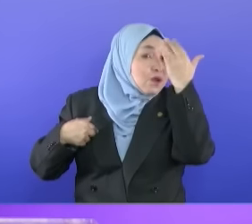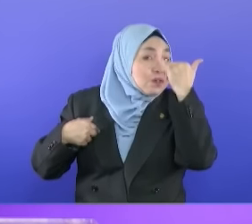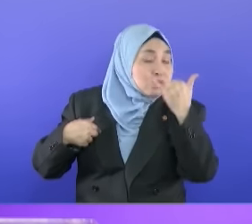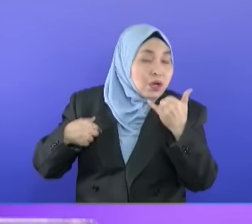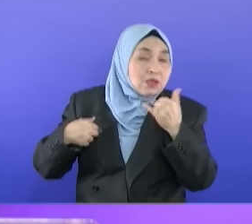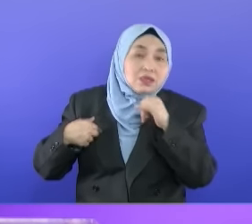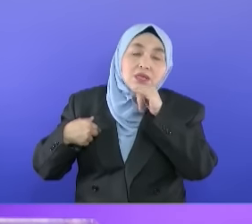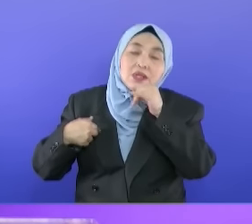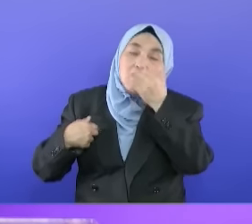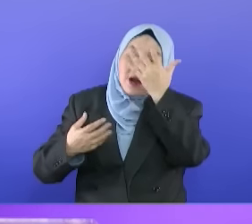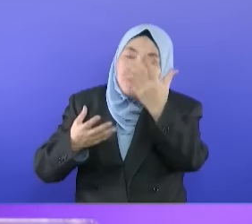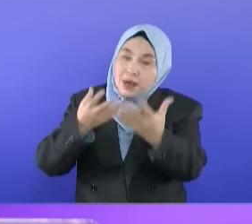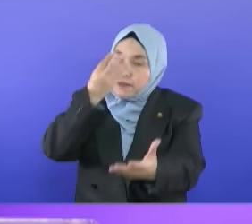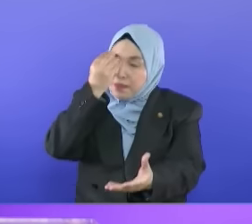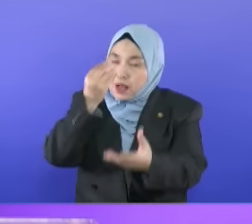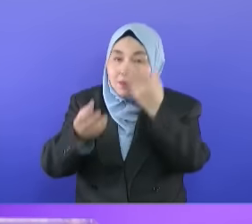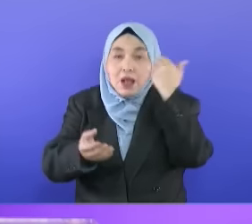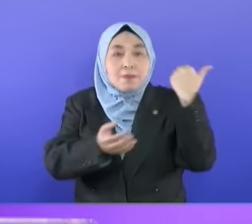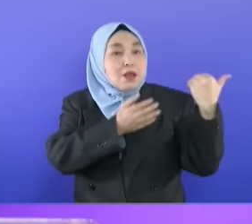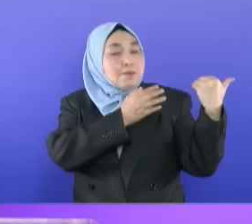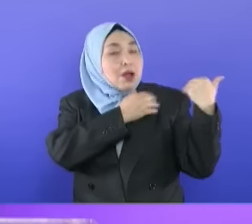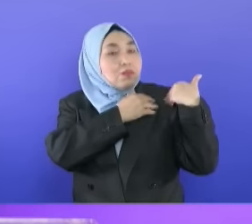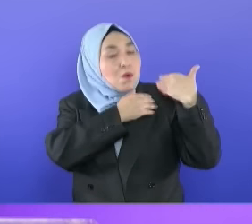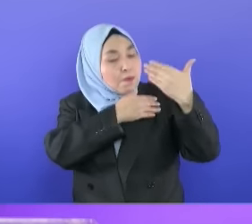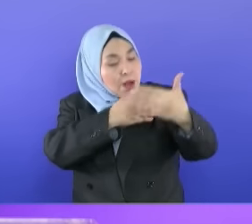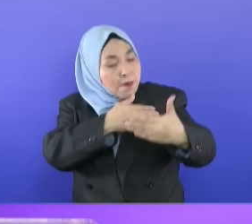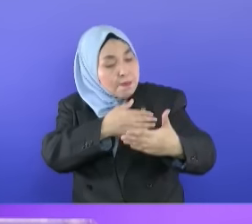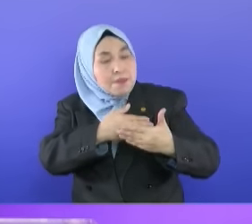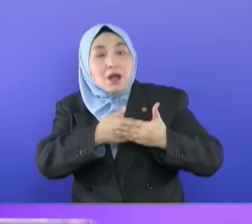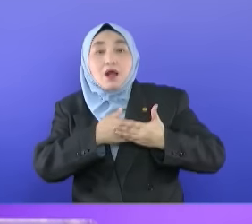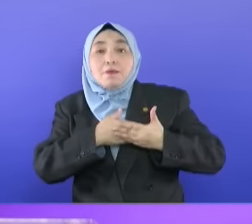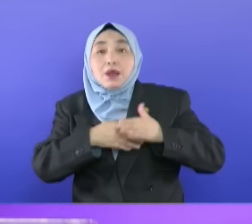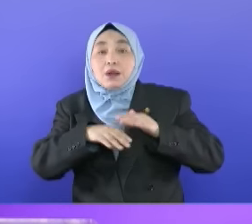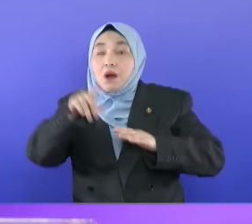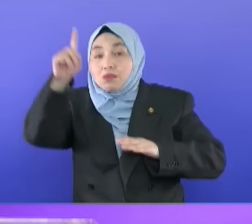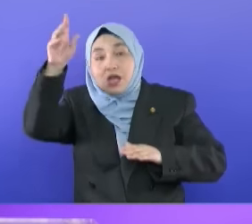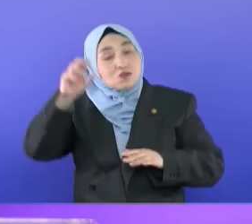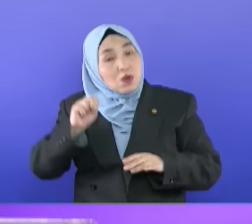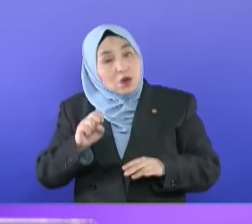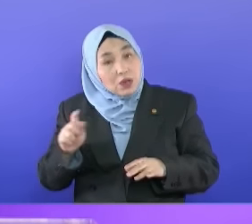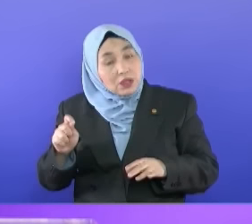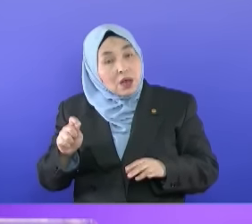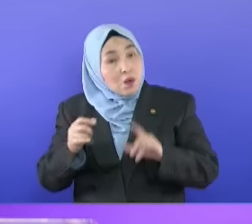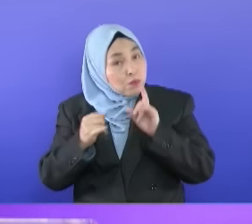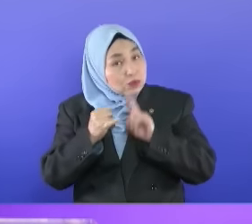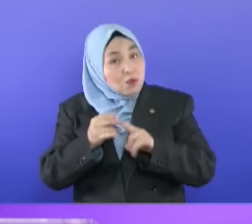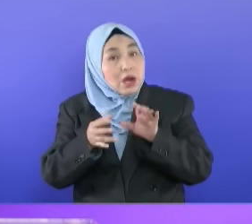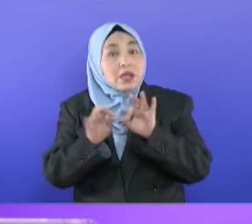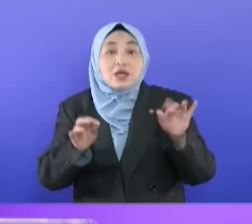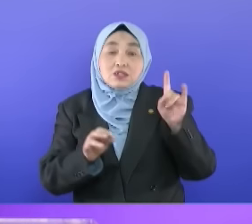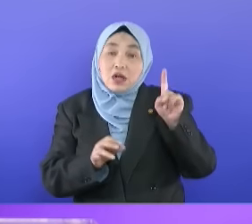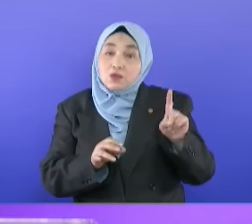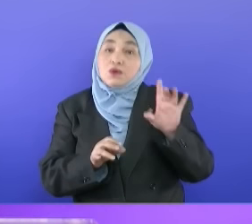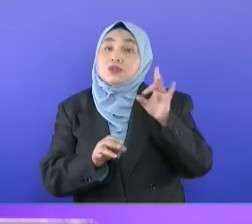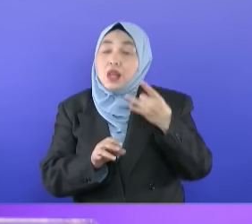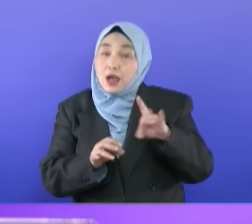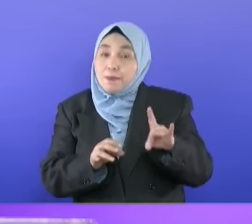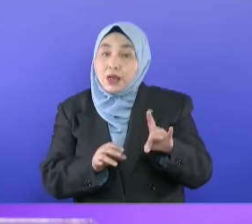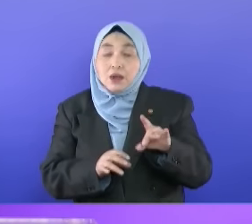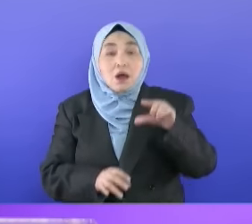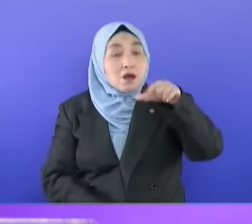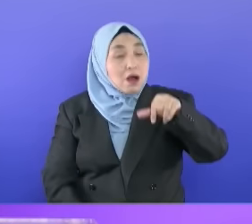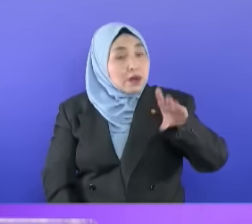mengambil peranan untuk mendekati kepada Allah Subhanahu Wa Ta'ala di ujung itu ayat 118 kode